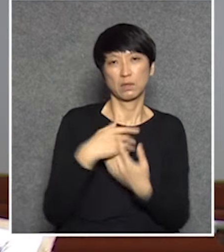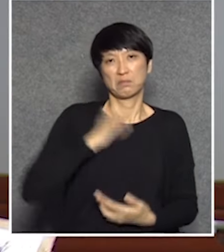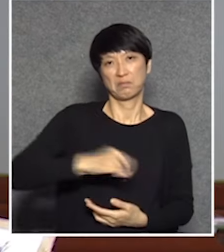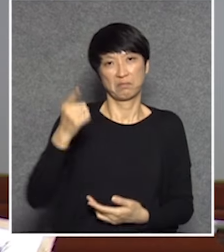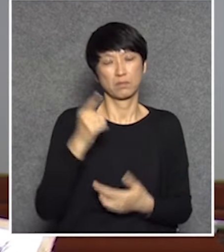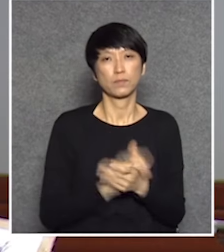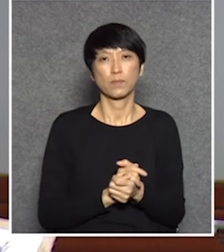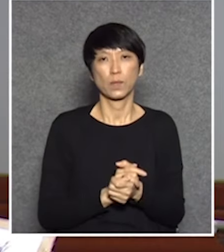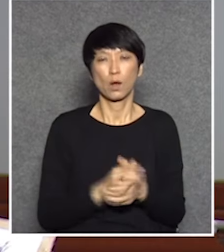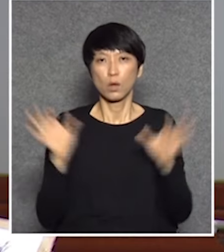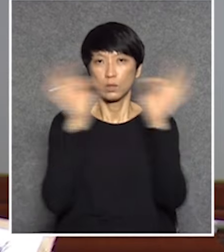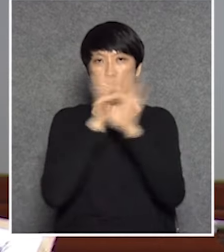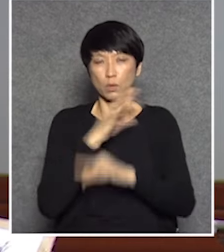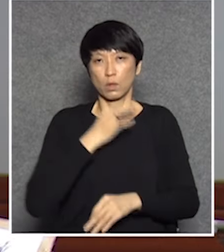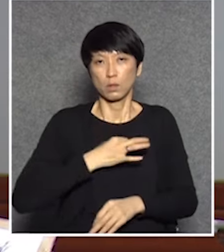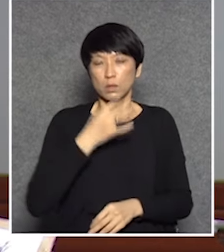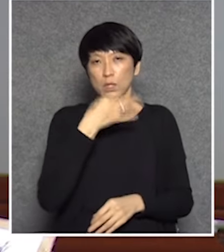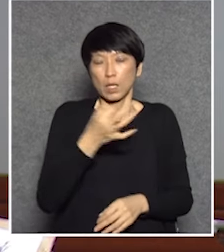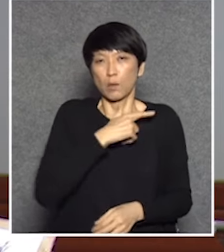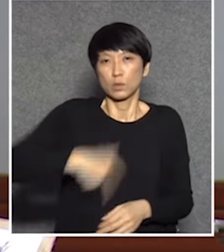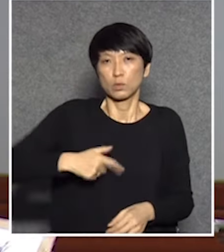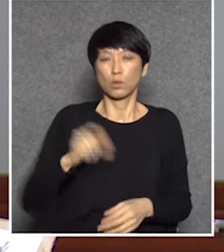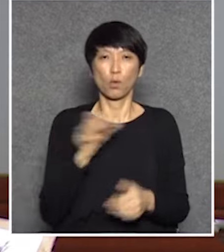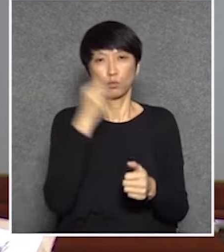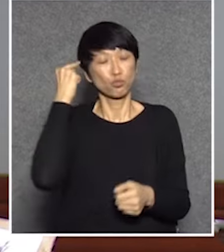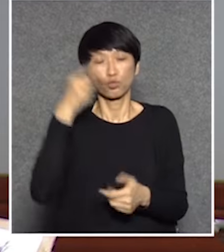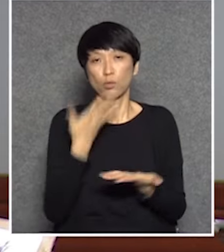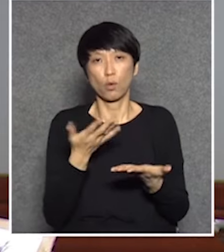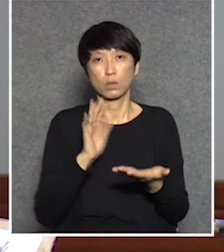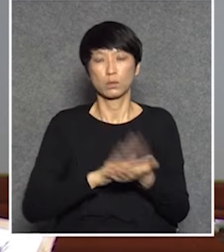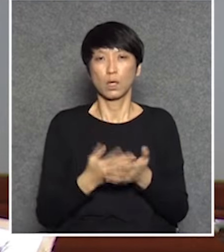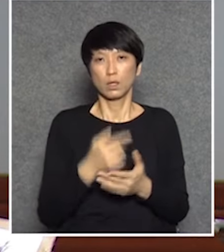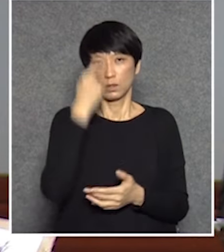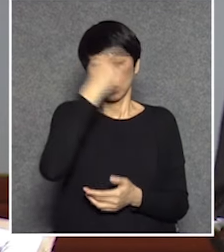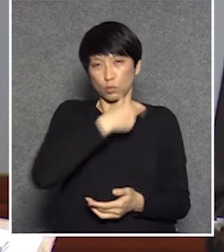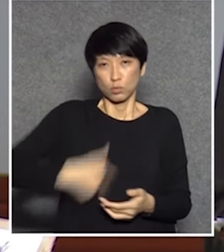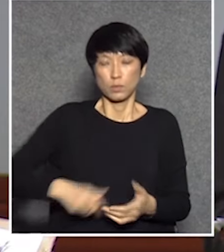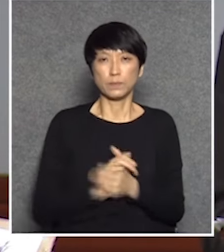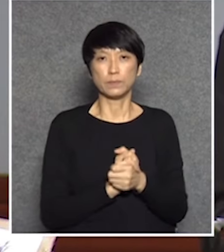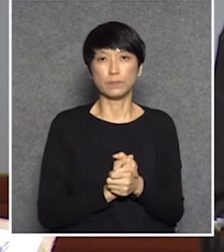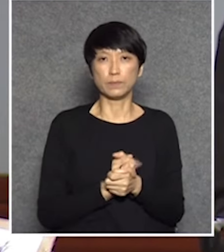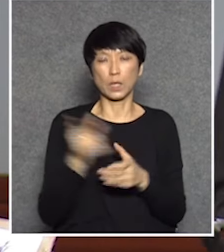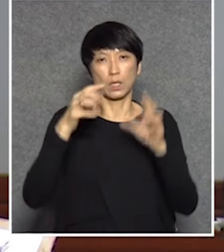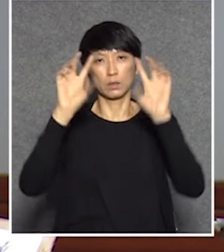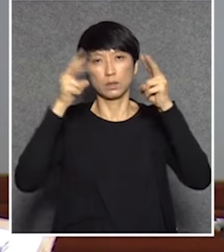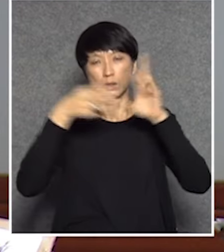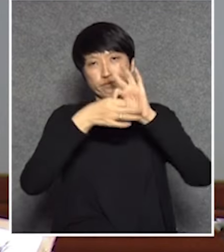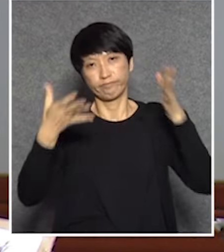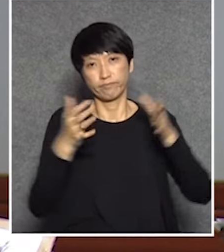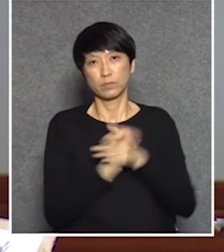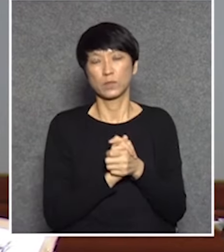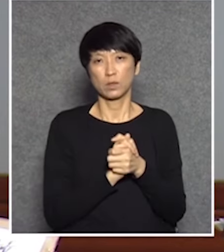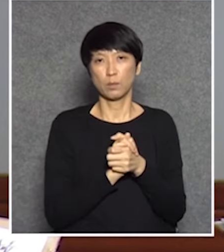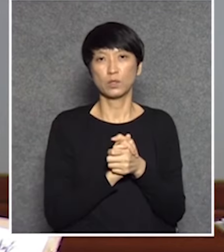我以為譚耀宗鬧我鬧佢，咁冇計啊！譚耀宗，我唔想讀嘅。 你但梁國雄議員，嗱，你離題啦。 係，我真係離題。